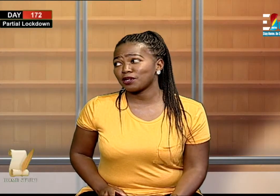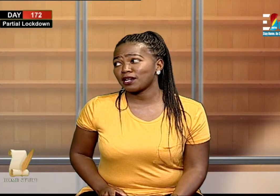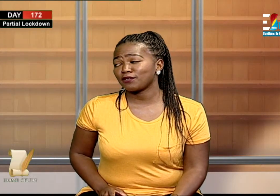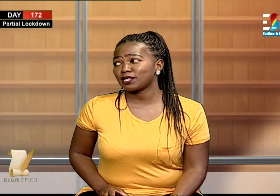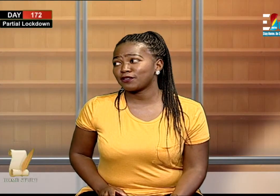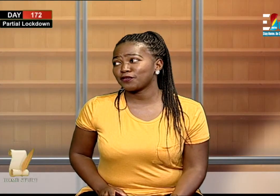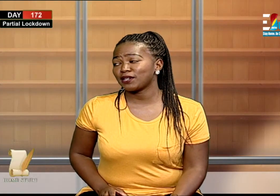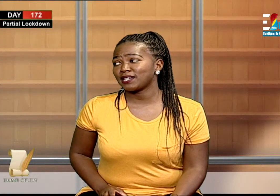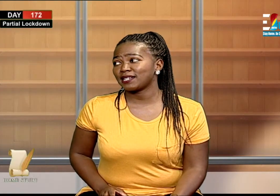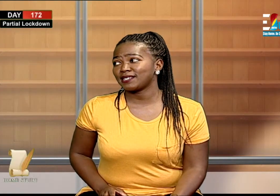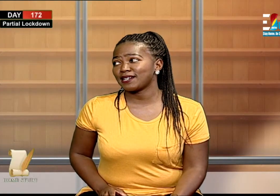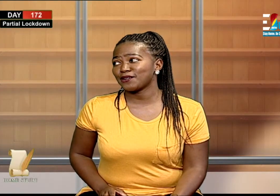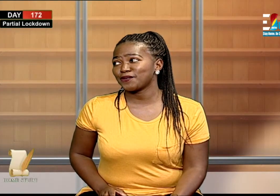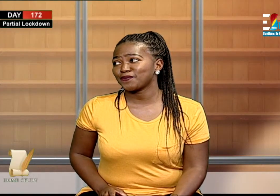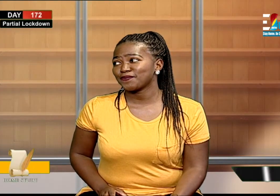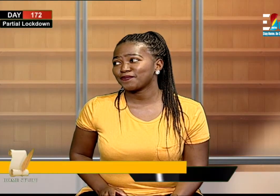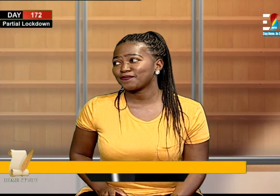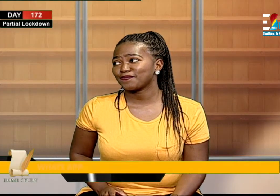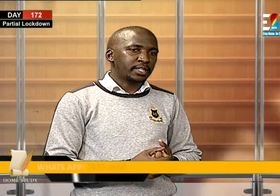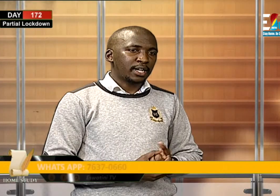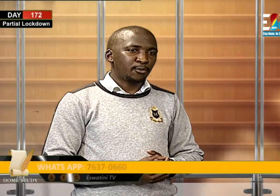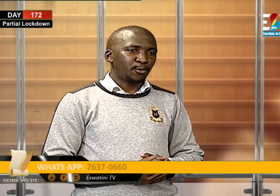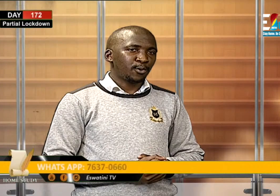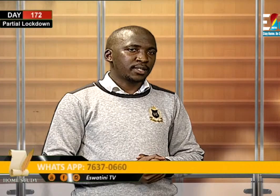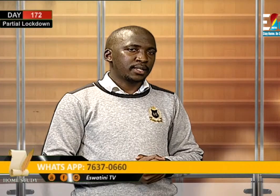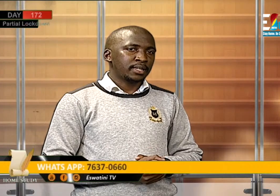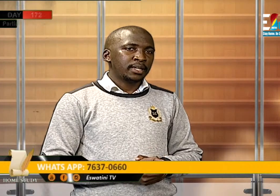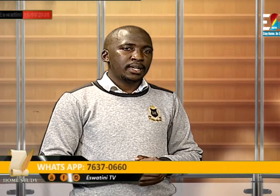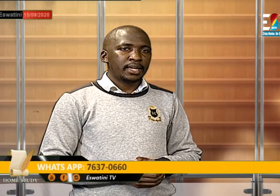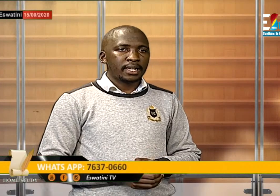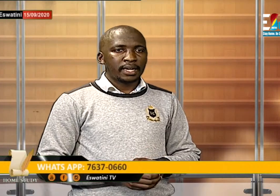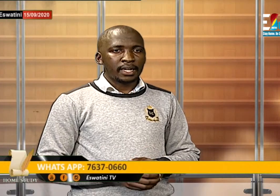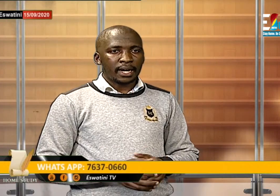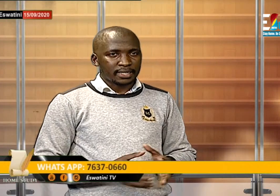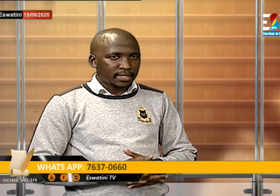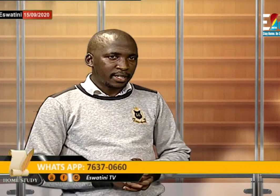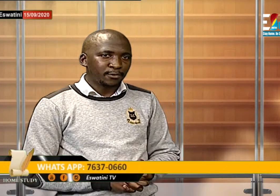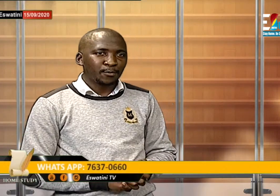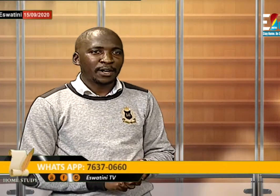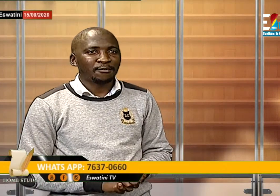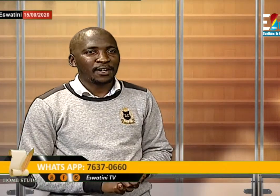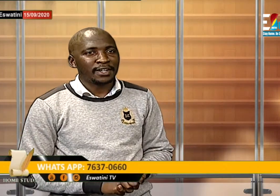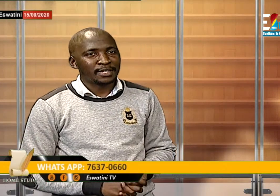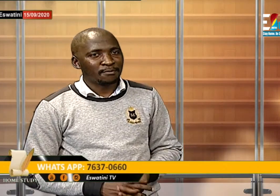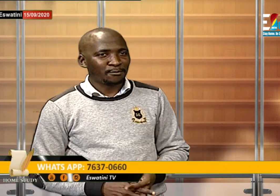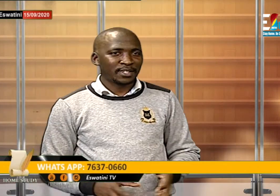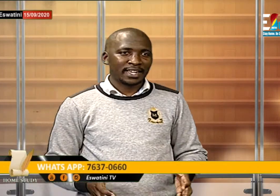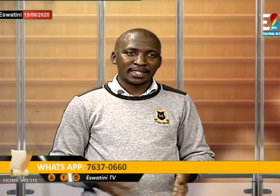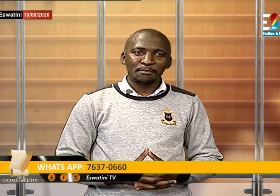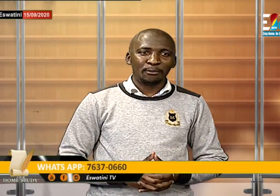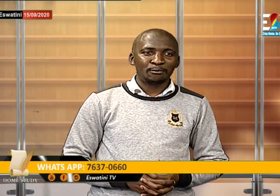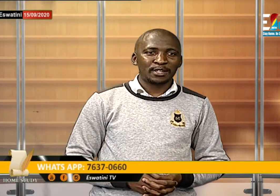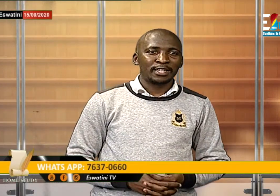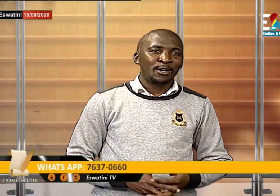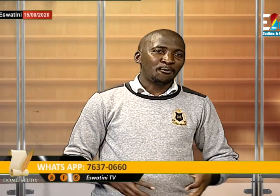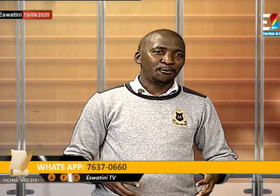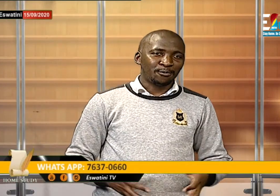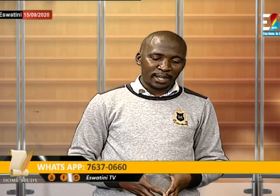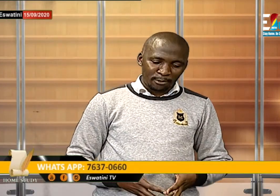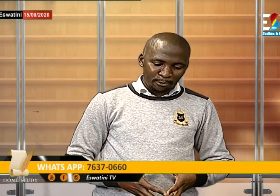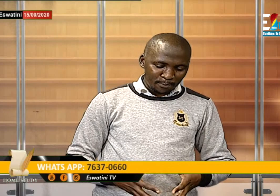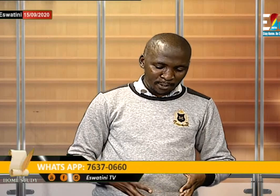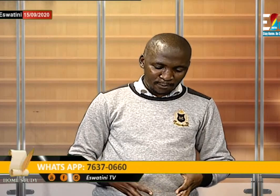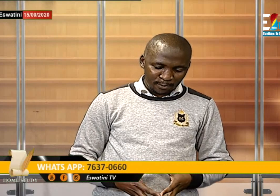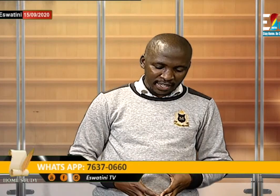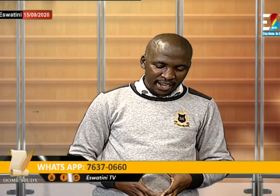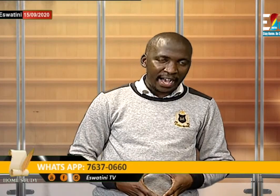ukuthi sitawubonana futhi esifundweni letilandzelako sethemba kanjalo nokwazi angithathe lethuba ngikuvalelise mfundzi ngiyathemba ukuthi